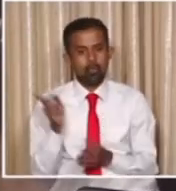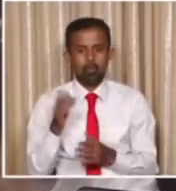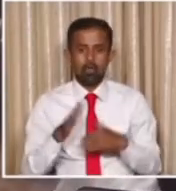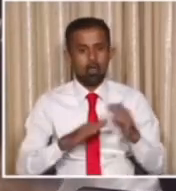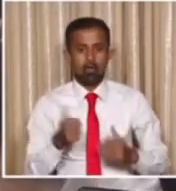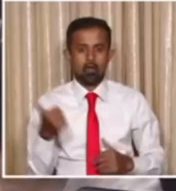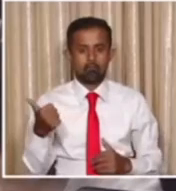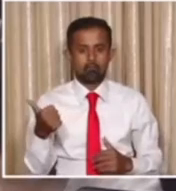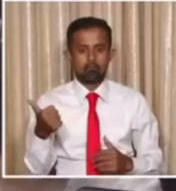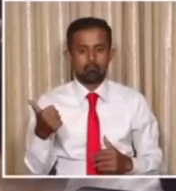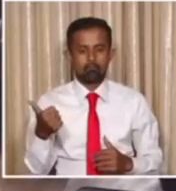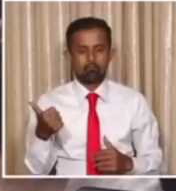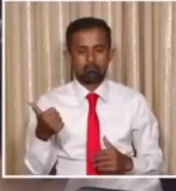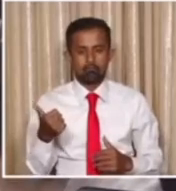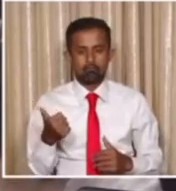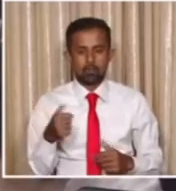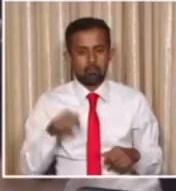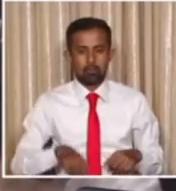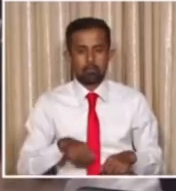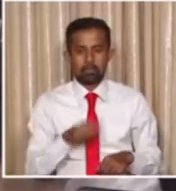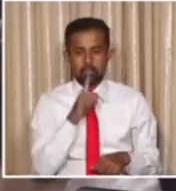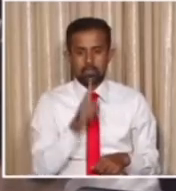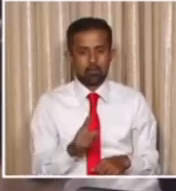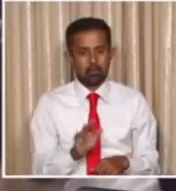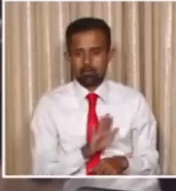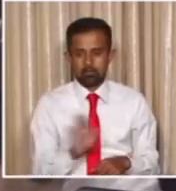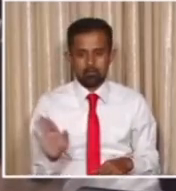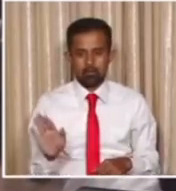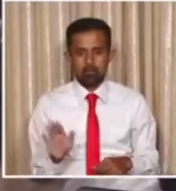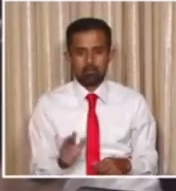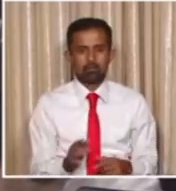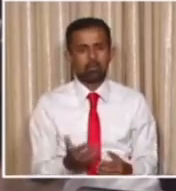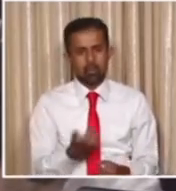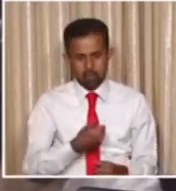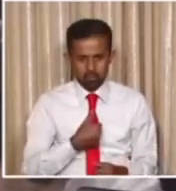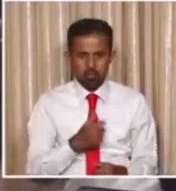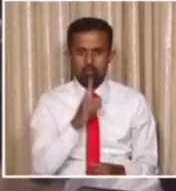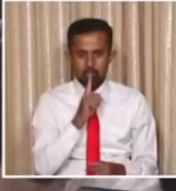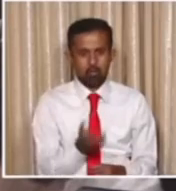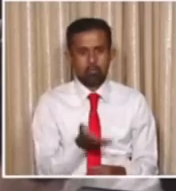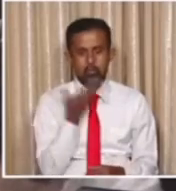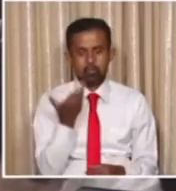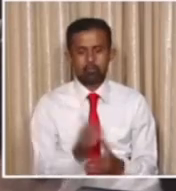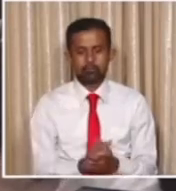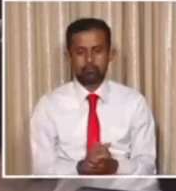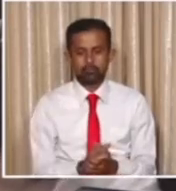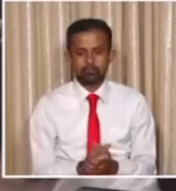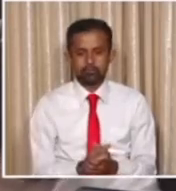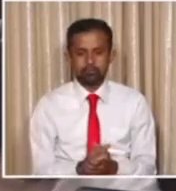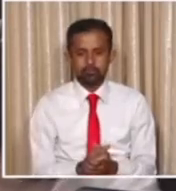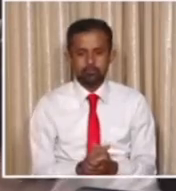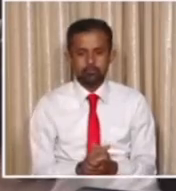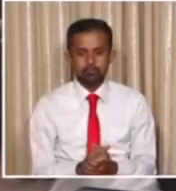මෙතුමා කියනවා. ඒකට විශේෂ හේතු තියෙනවා, මම මෙතන ඒක කියන්න සූදානම් නෑ. අවශ්‍ය වුණොත් ප්‍රකාශ කරන්නට පුළුවන්. ඒ කෙසේ